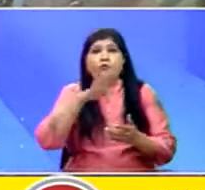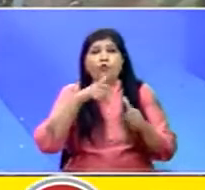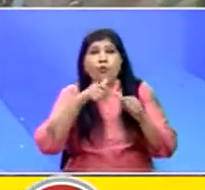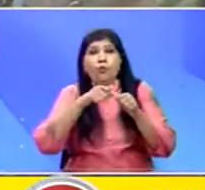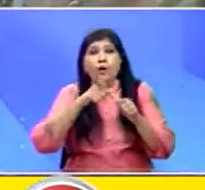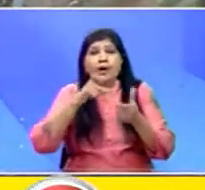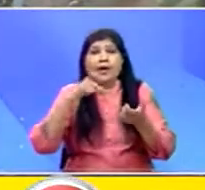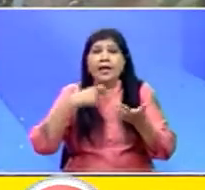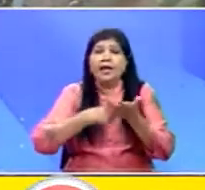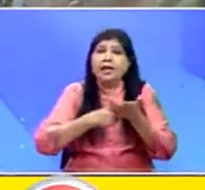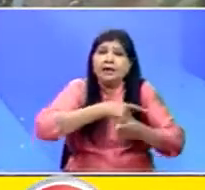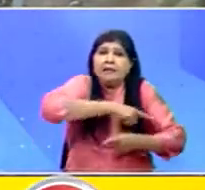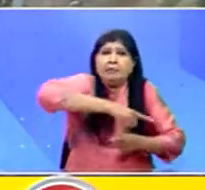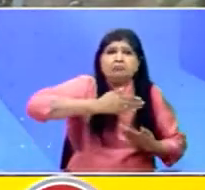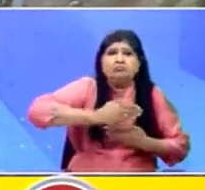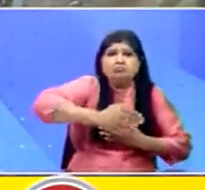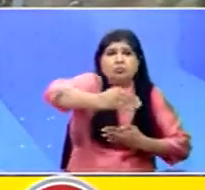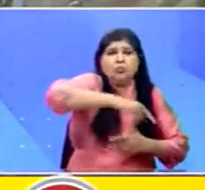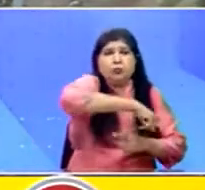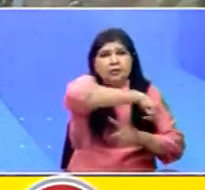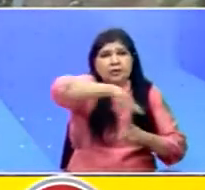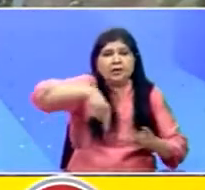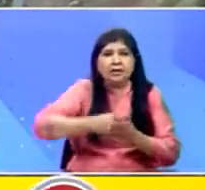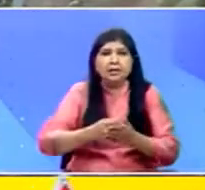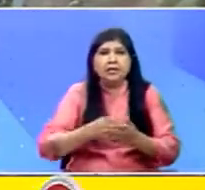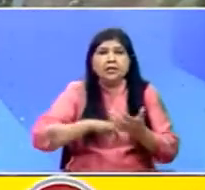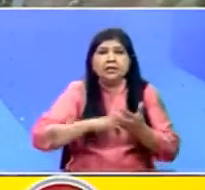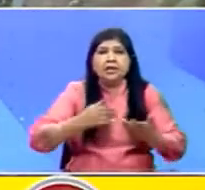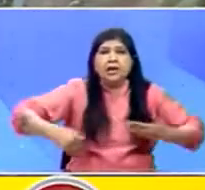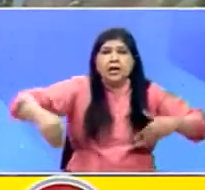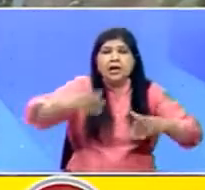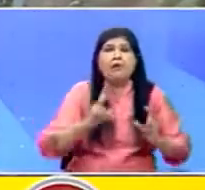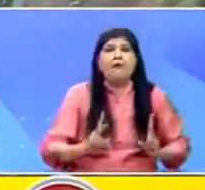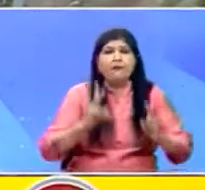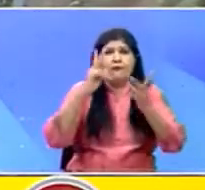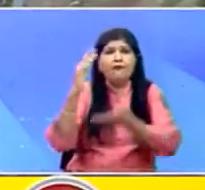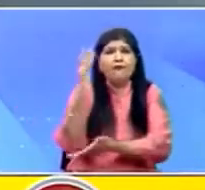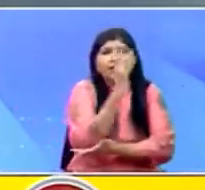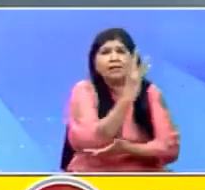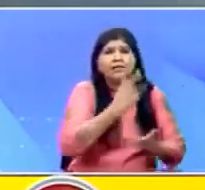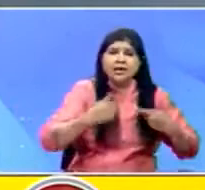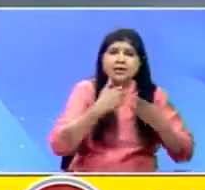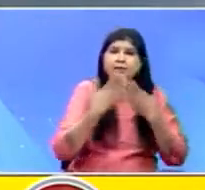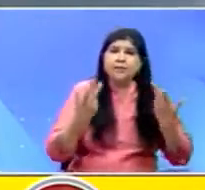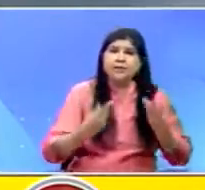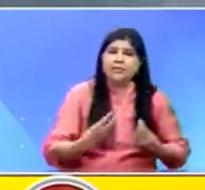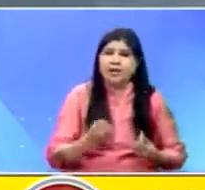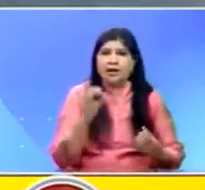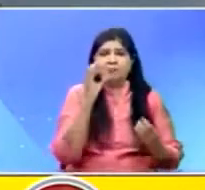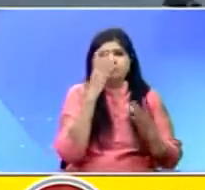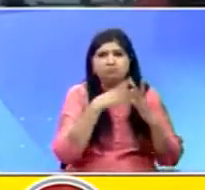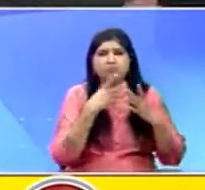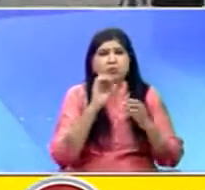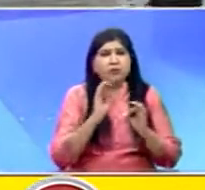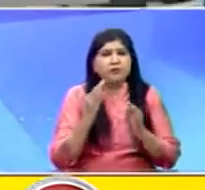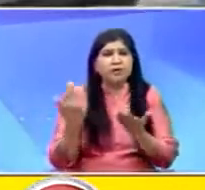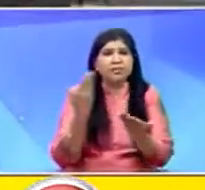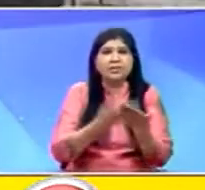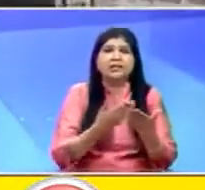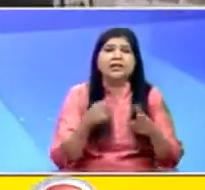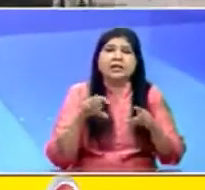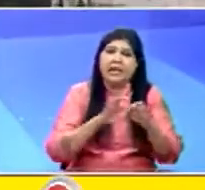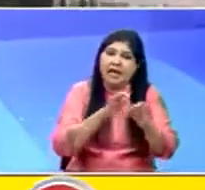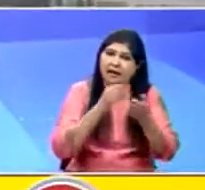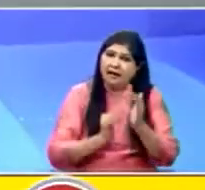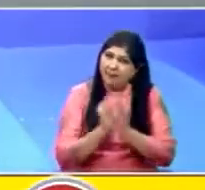हुआ है। सरोवर के किनारे हुआ वृक्षारोपण इसकी शोभा को बढ़ा रहा है। सरोवर